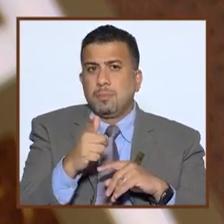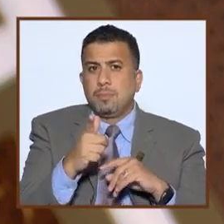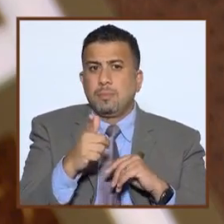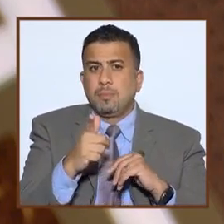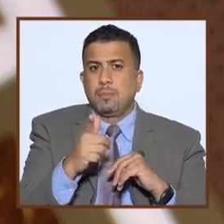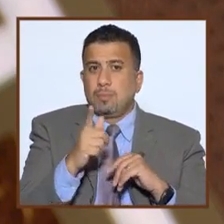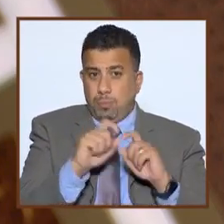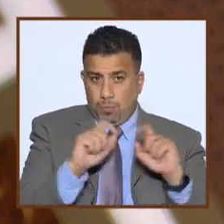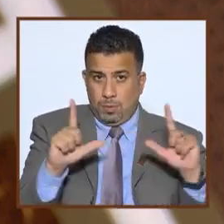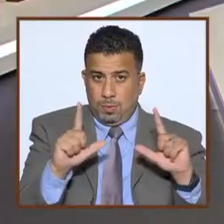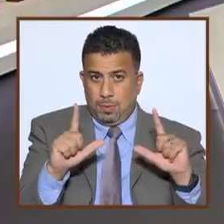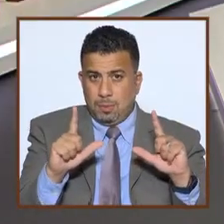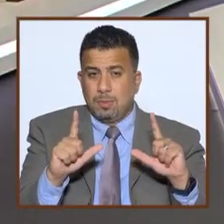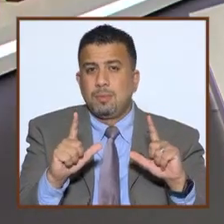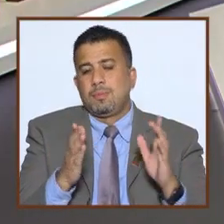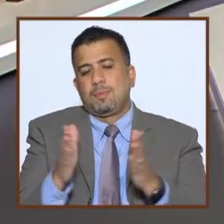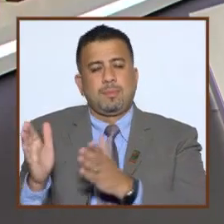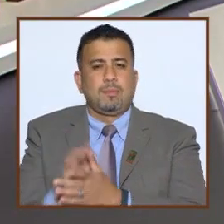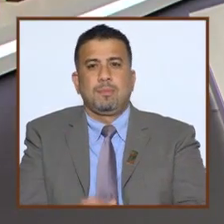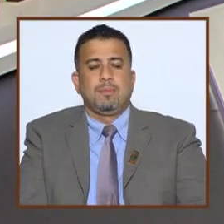بارك الله فيك